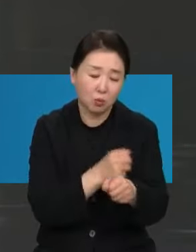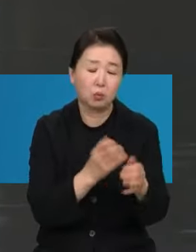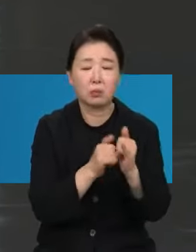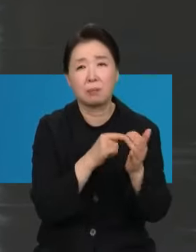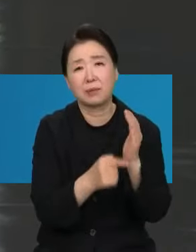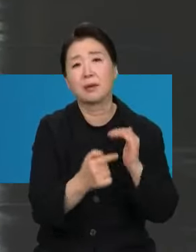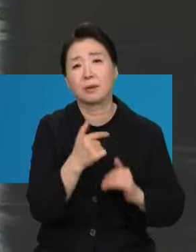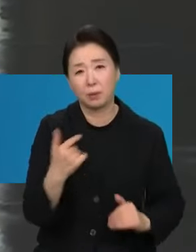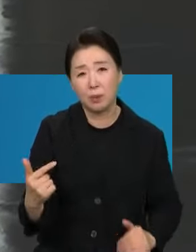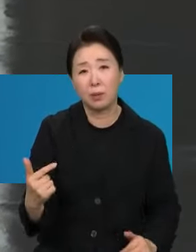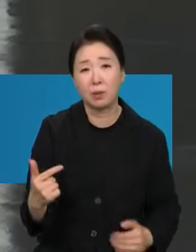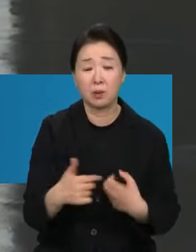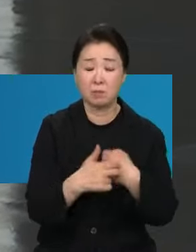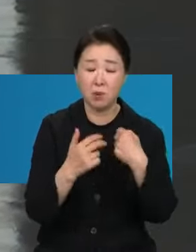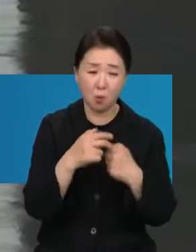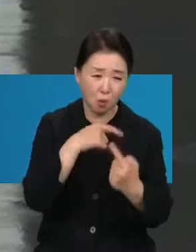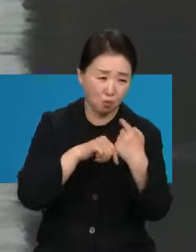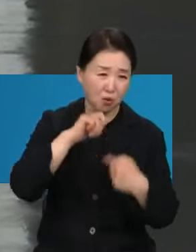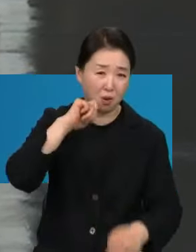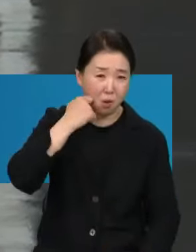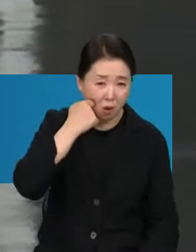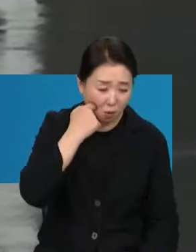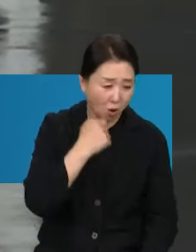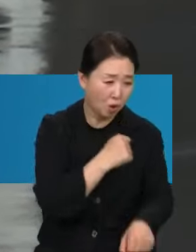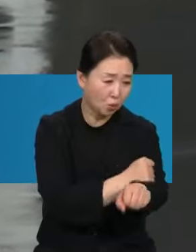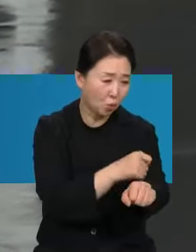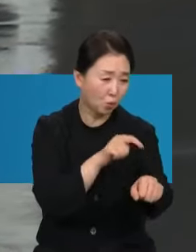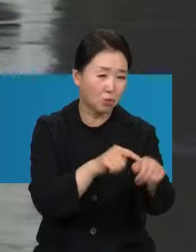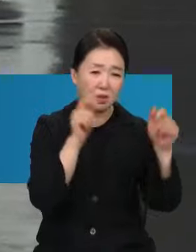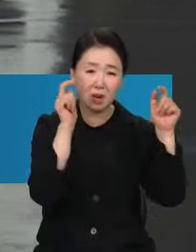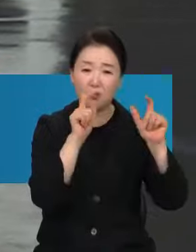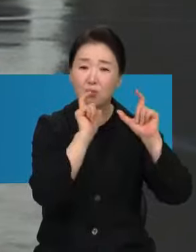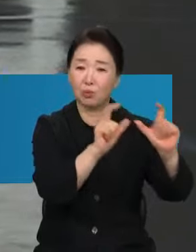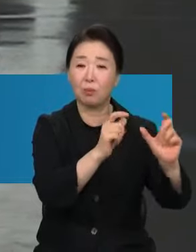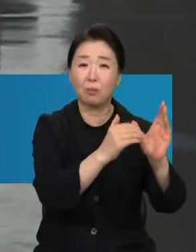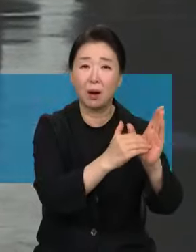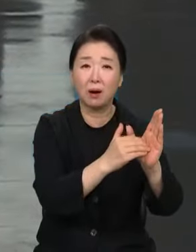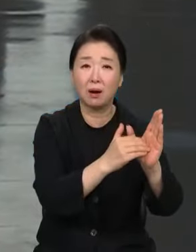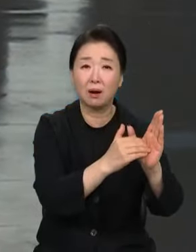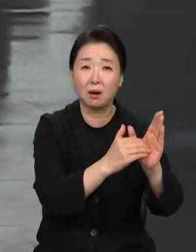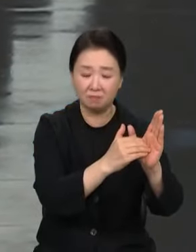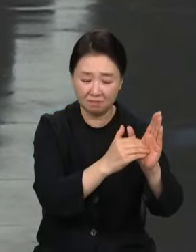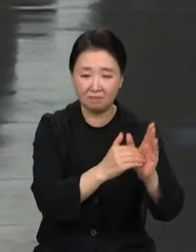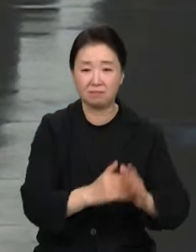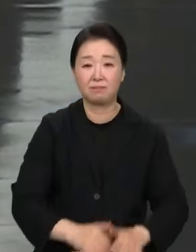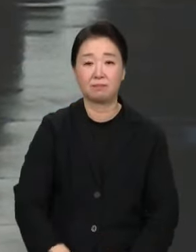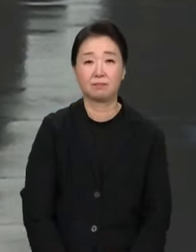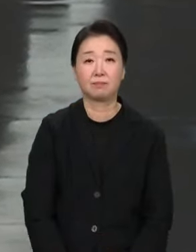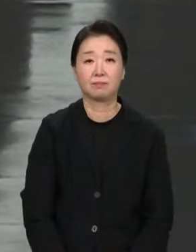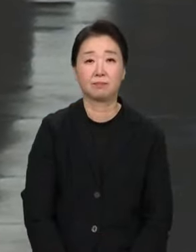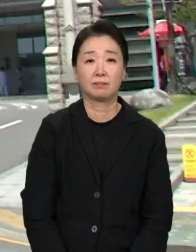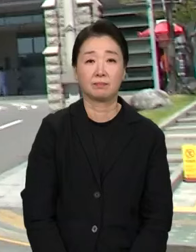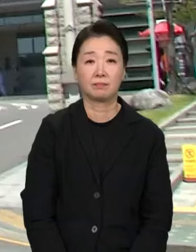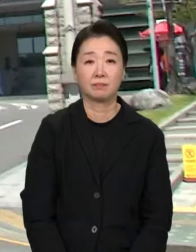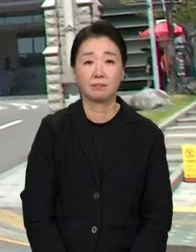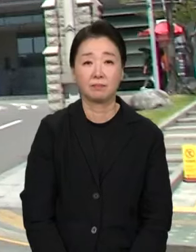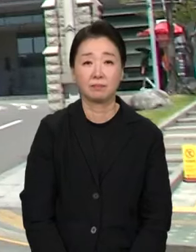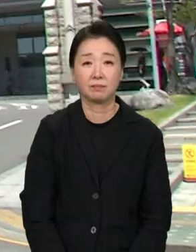입고 있습니다. 병원이 어려우니 이들의 노동 시간을 줄이라는 통보를 받은 겁니다. 황예린 기자입니다.